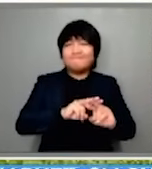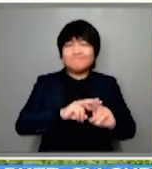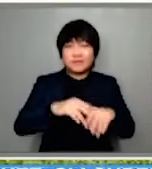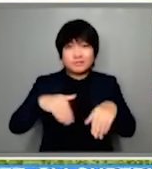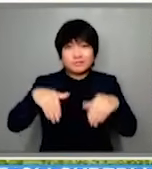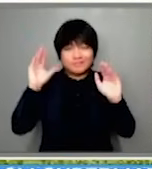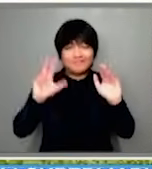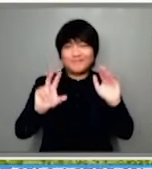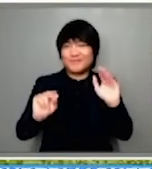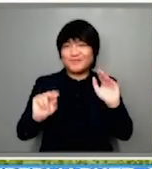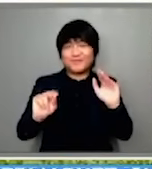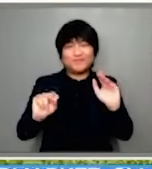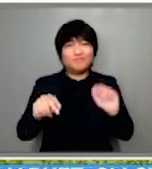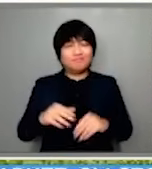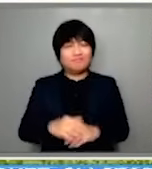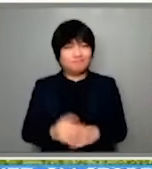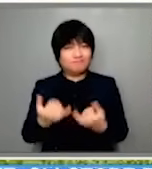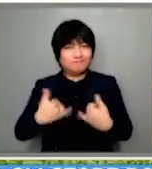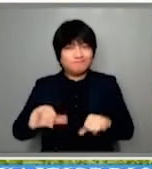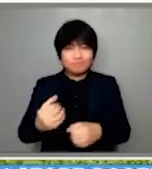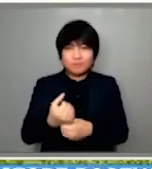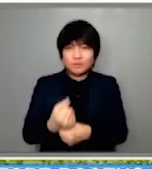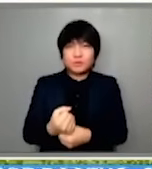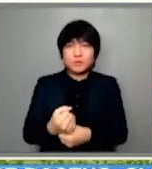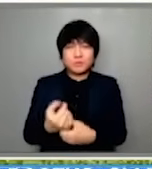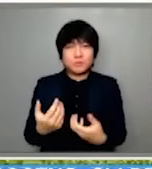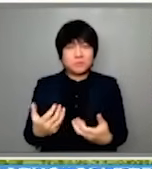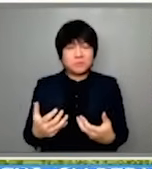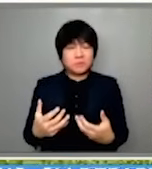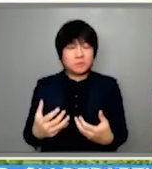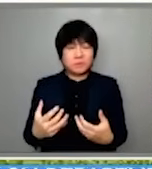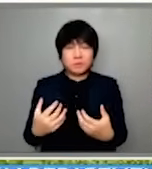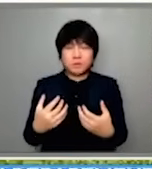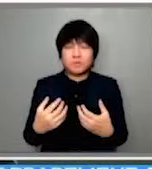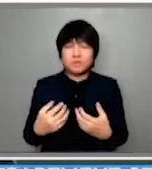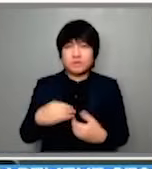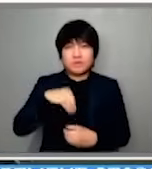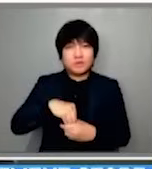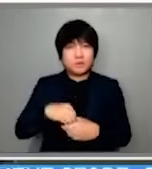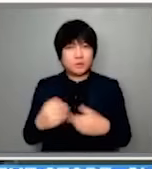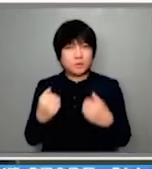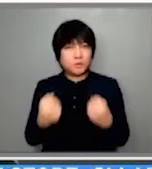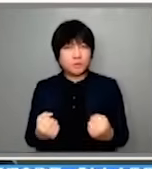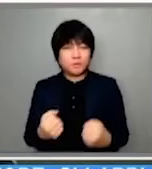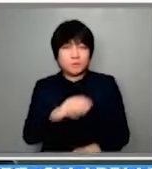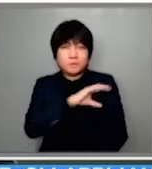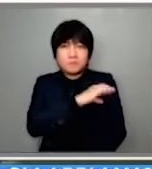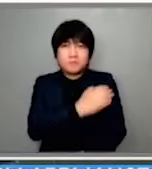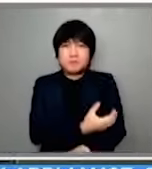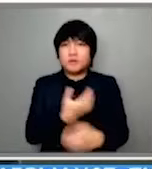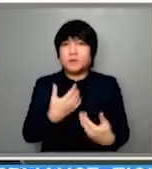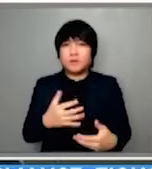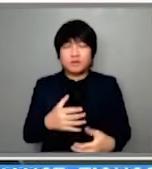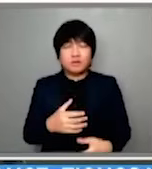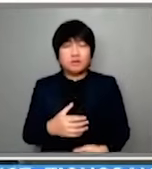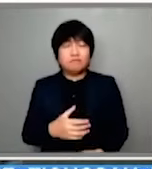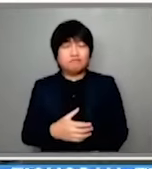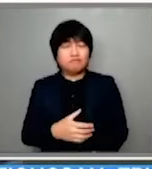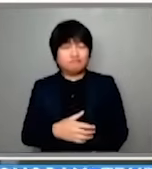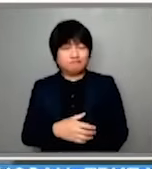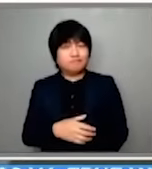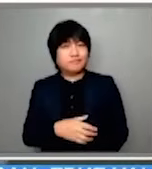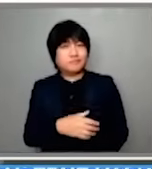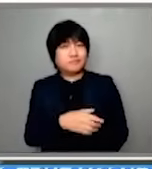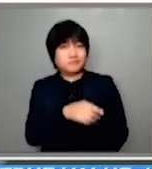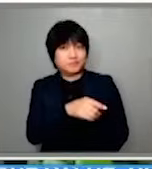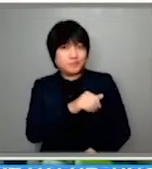marunong sumuko. Napakalakas ng loob. Kaya nga nabanggit ko kanina na sa kanya lang ako kumukuha ng lakas. Sa kanya ako kumukuha ng lakas